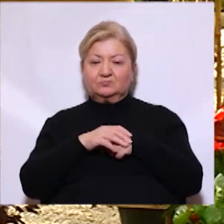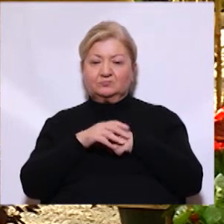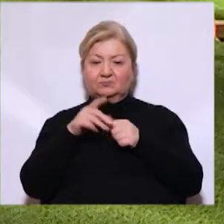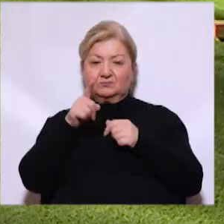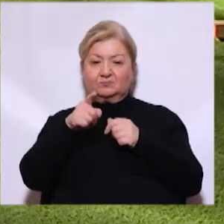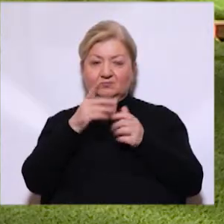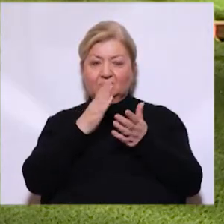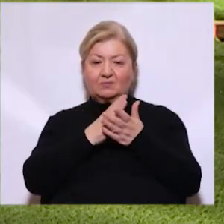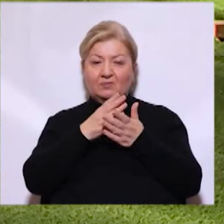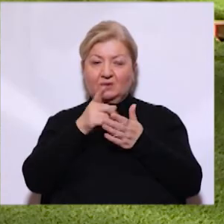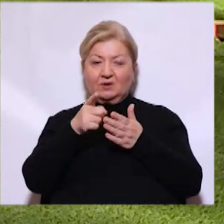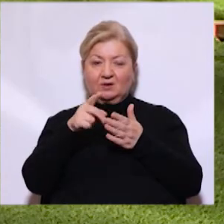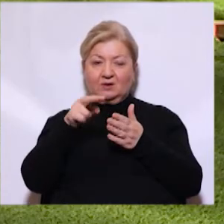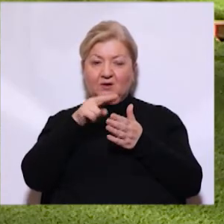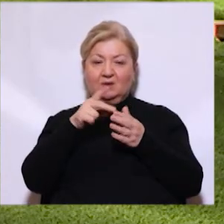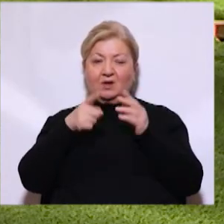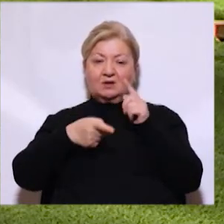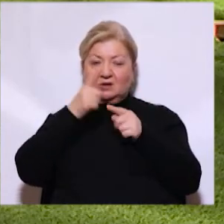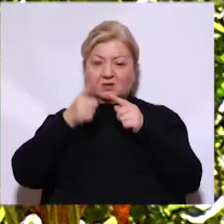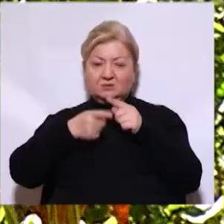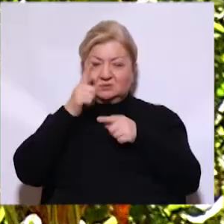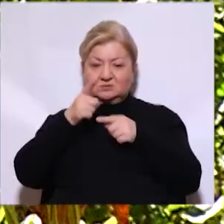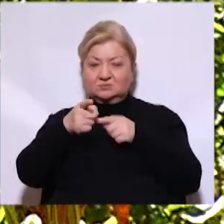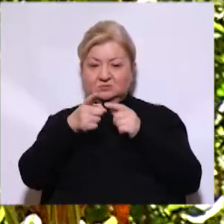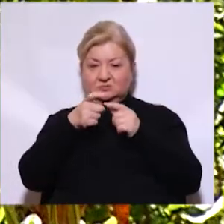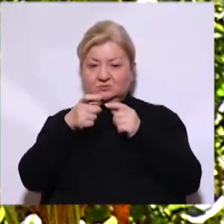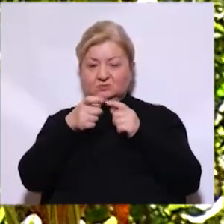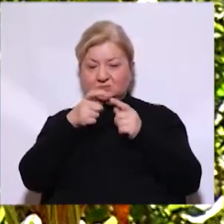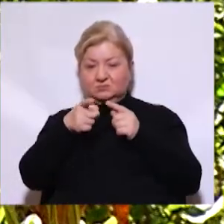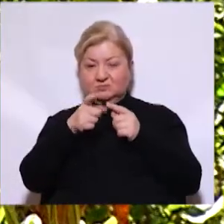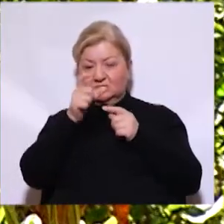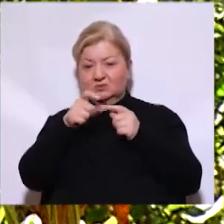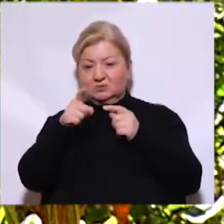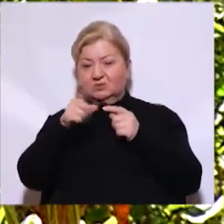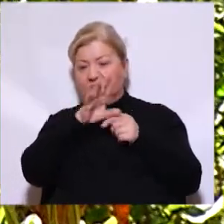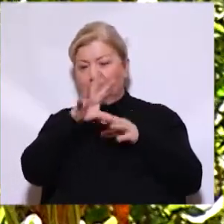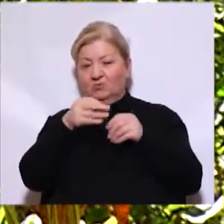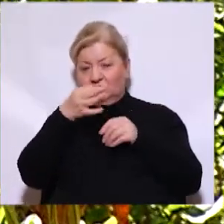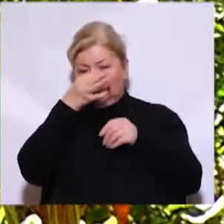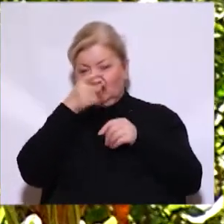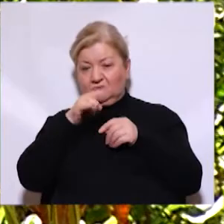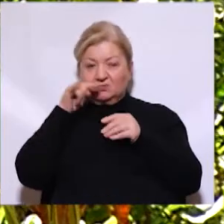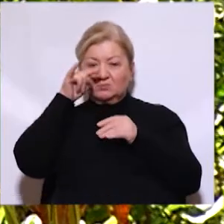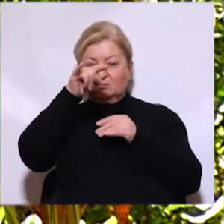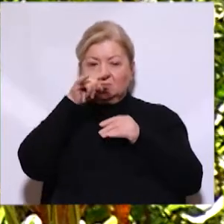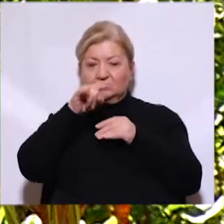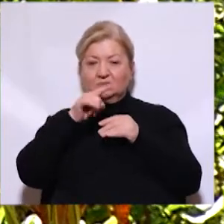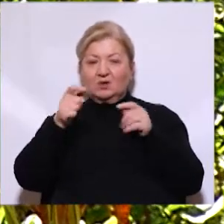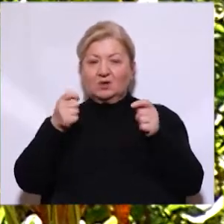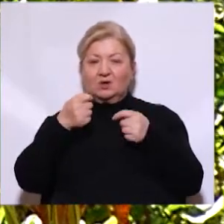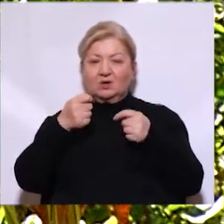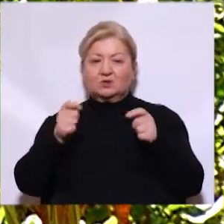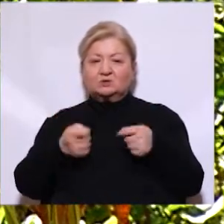სადღაც ბოლოსკენ. ეს არის დასახურეთის საქმე. თქვენას აქში ყოველას მოწონს ეს თვითფრინავის